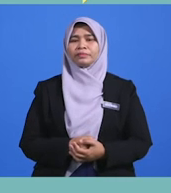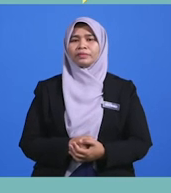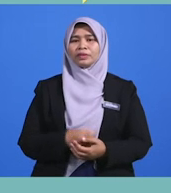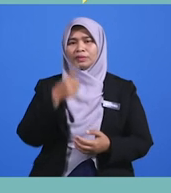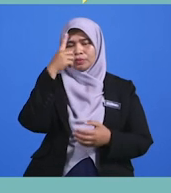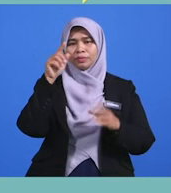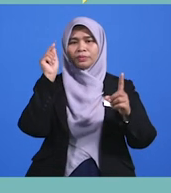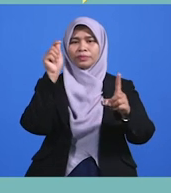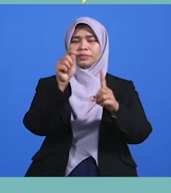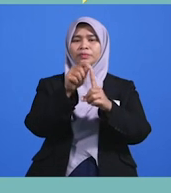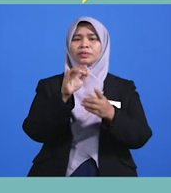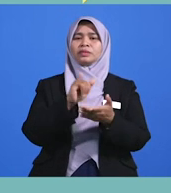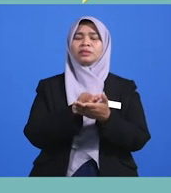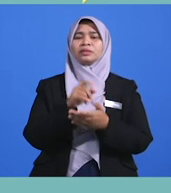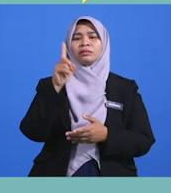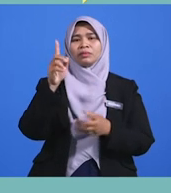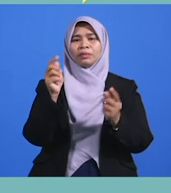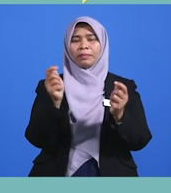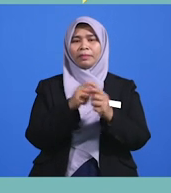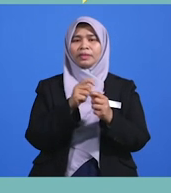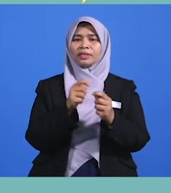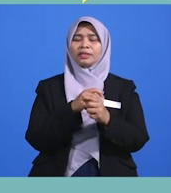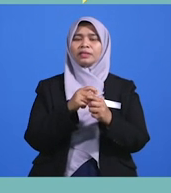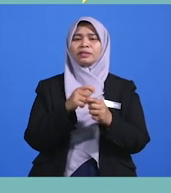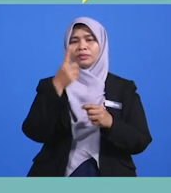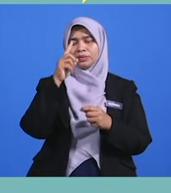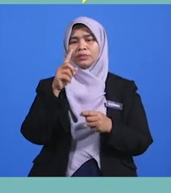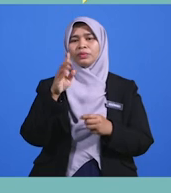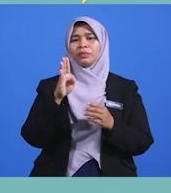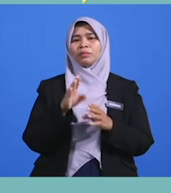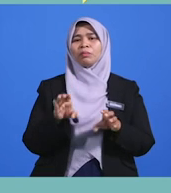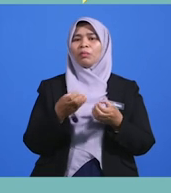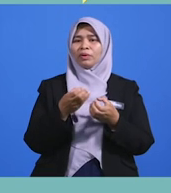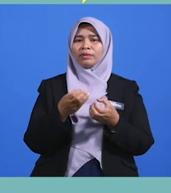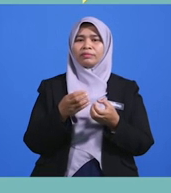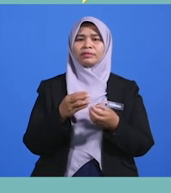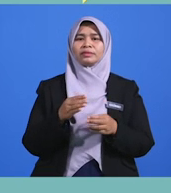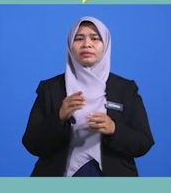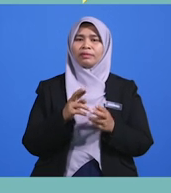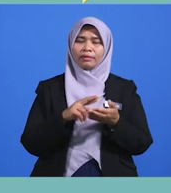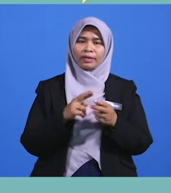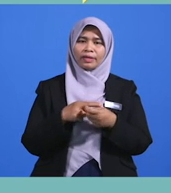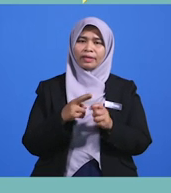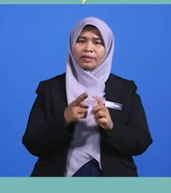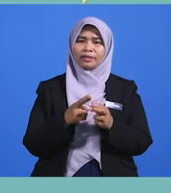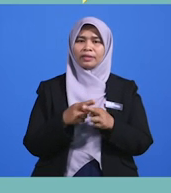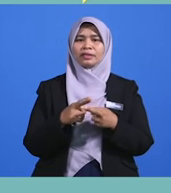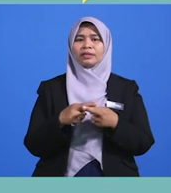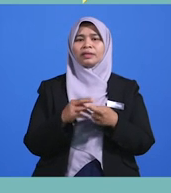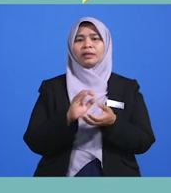Untuk tujuan itu, satu pertandingan bagi mereka bentuk bendera Persekutuan Tanah Melayu yang baru pada tahun